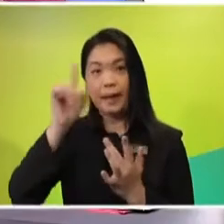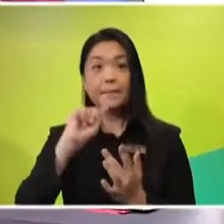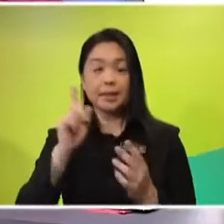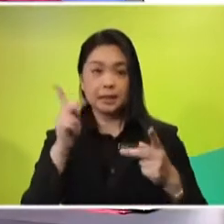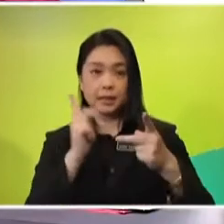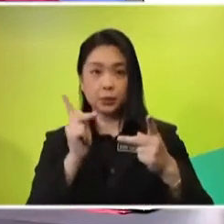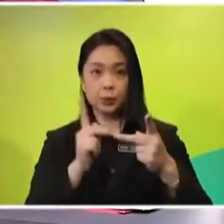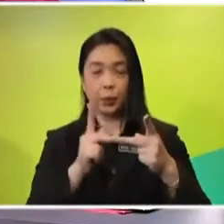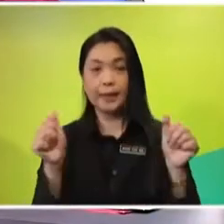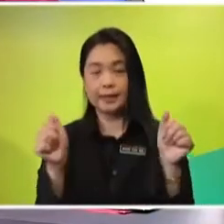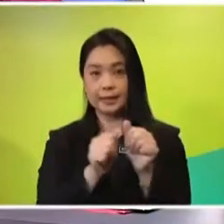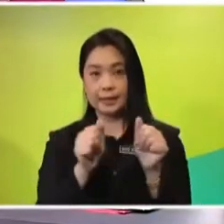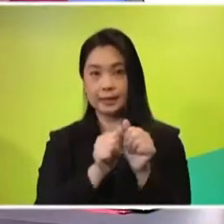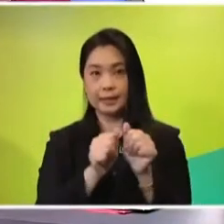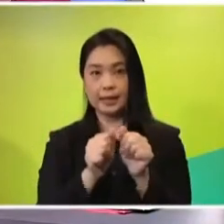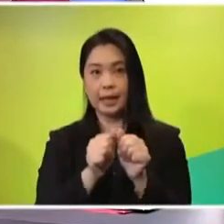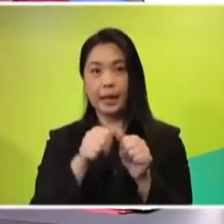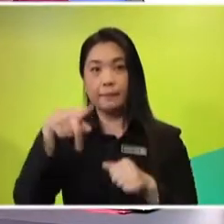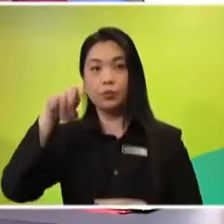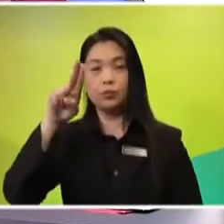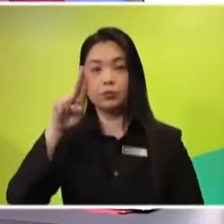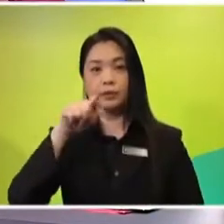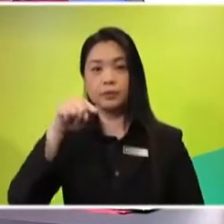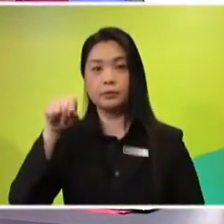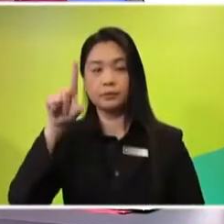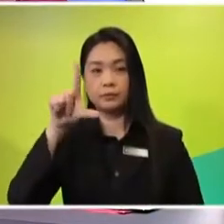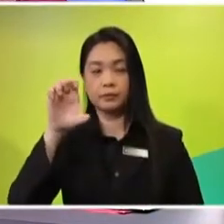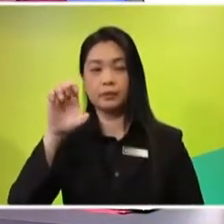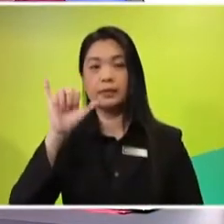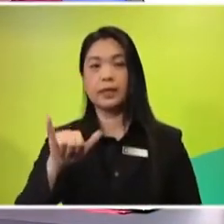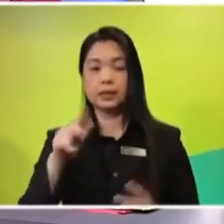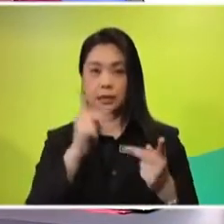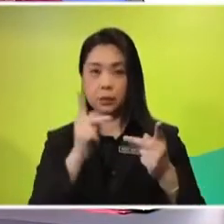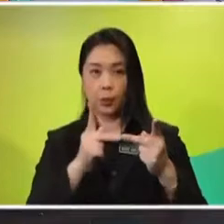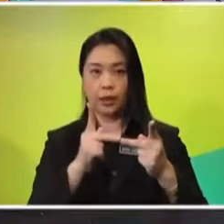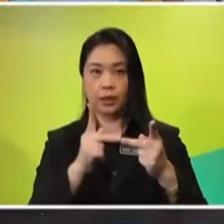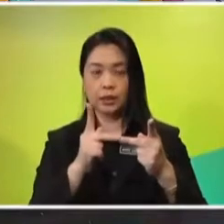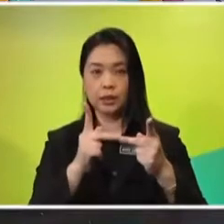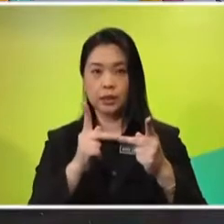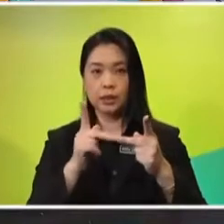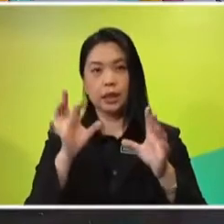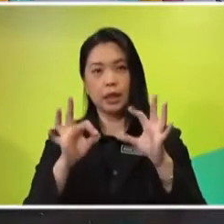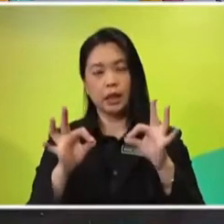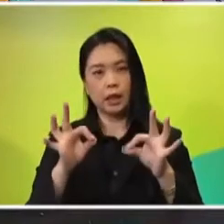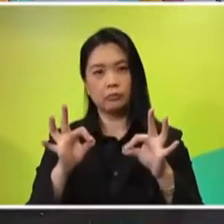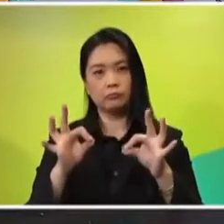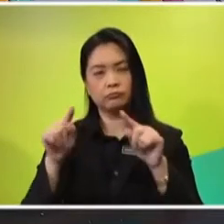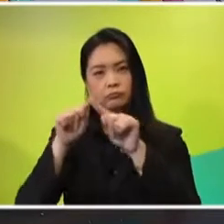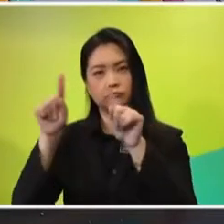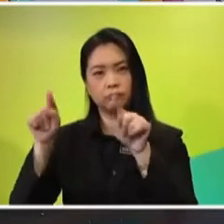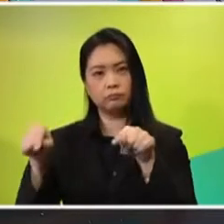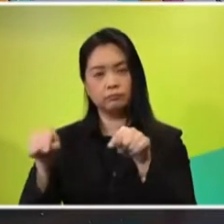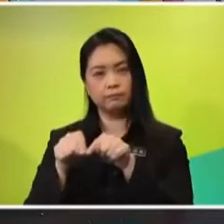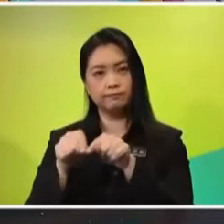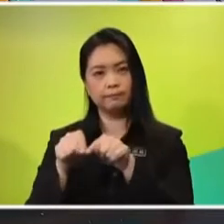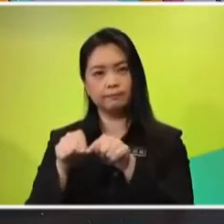dengan puzzle yang cikgu sediakan ini. Okey, yang sesuai cikgu ya? Ya. Kalau macam ni cikgu, ini bentuk macam segi empat. Ya,